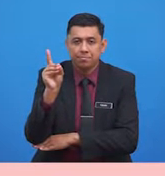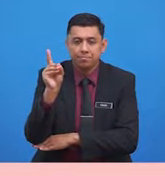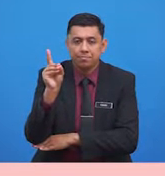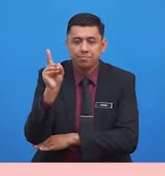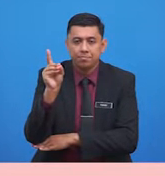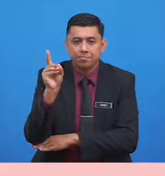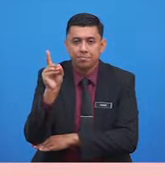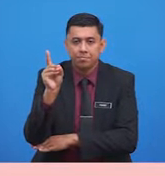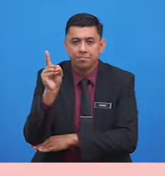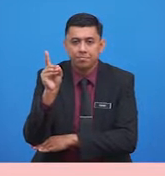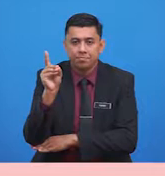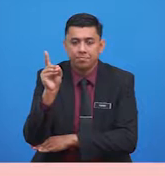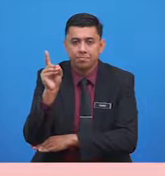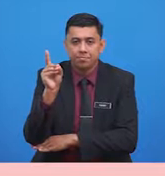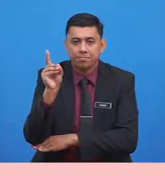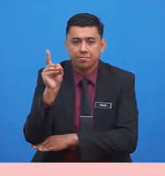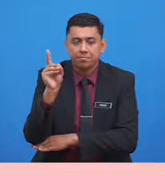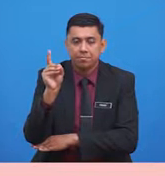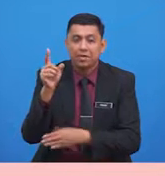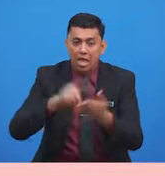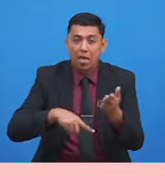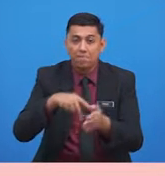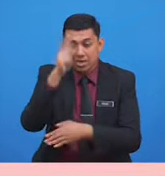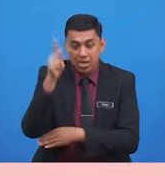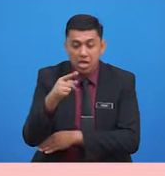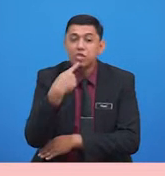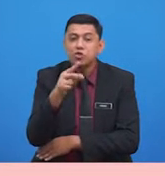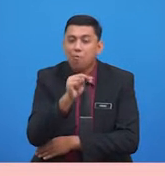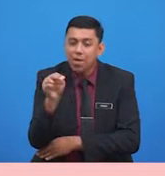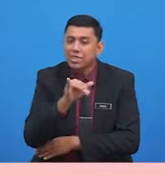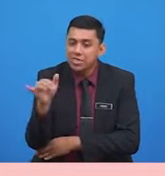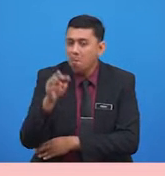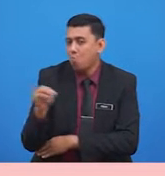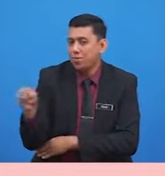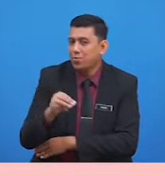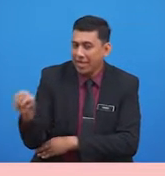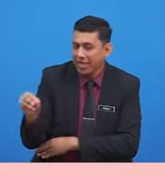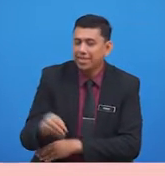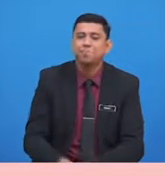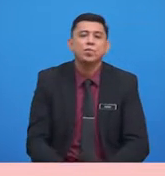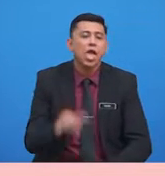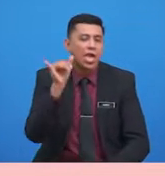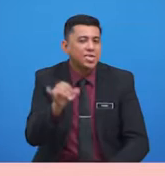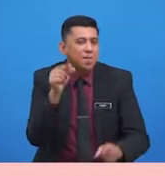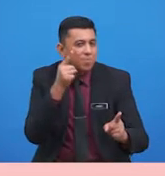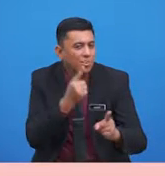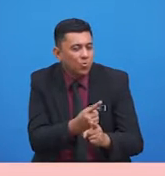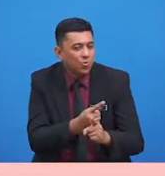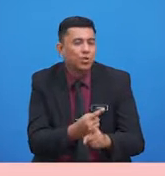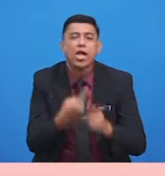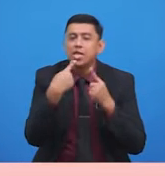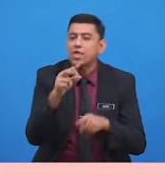Supaya kita bermasam muka. Apakah jawapannya, murid-murid? Ya,